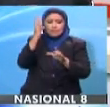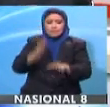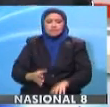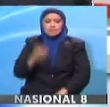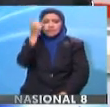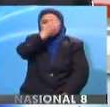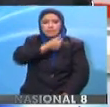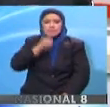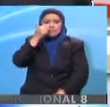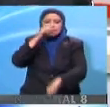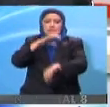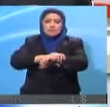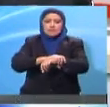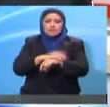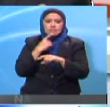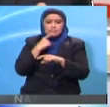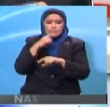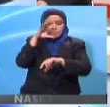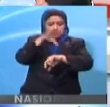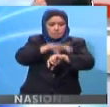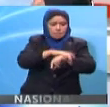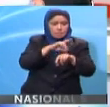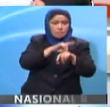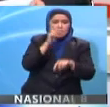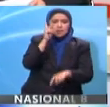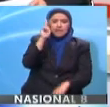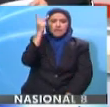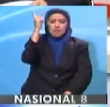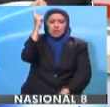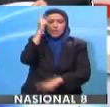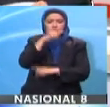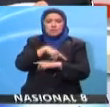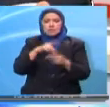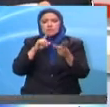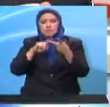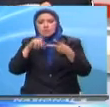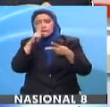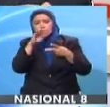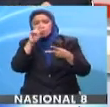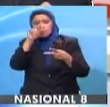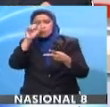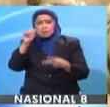tiga serbuan berasingan di kepung kota damasara dan Sri damasara pada